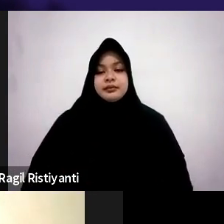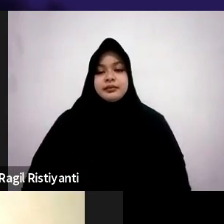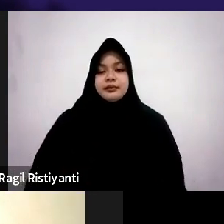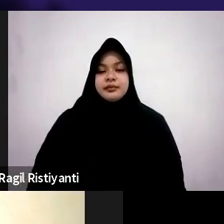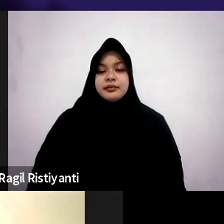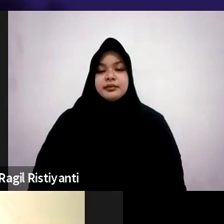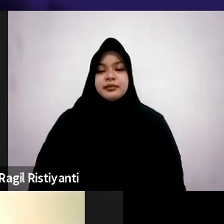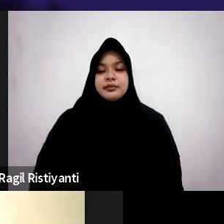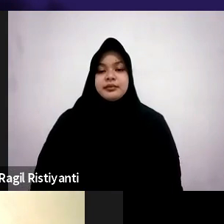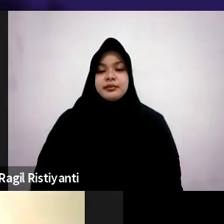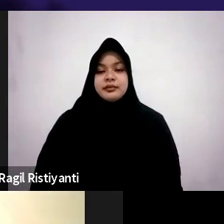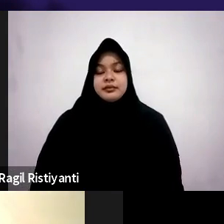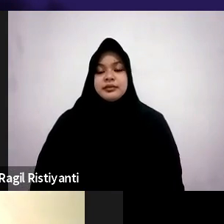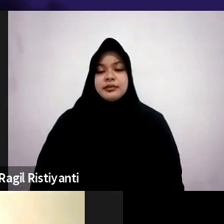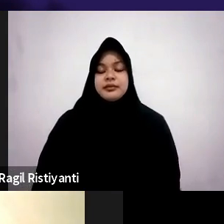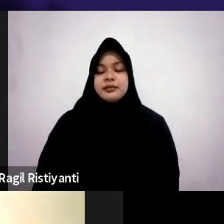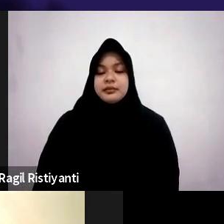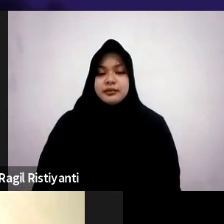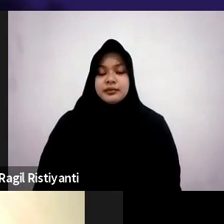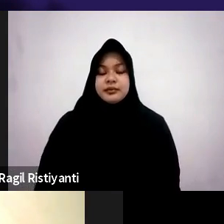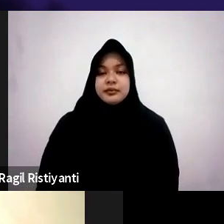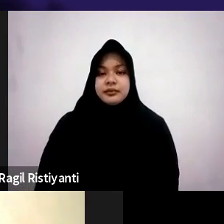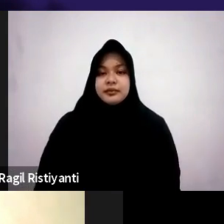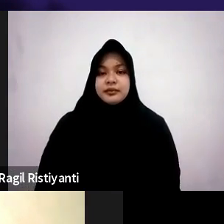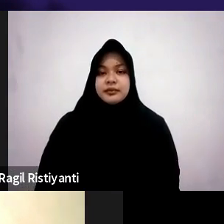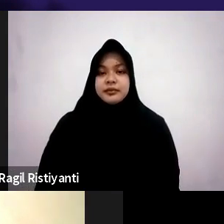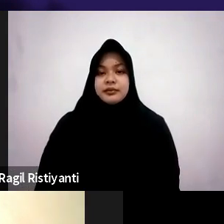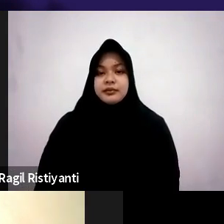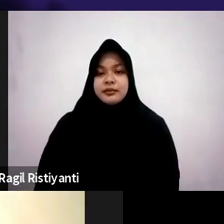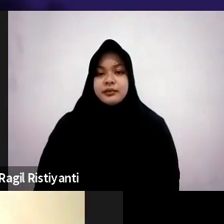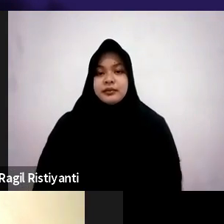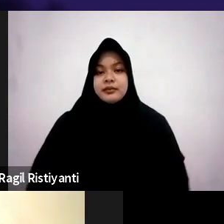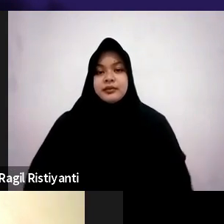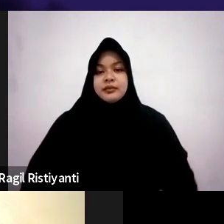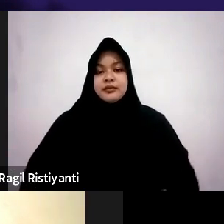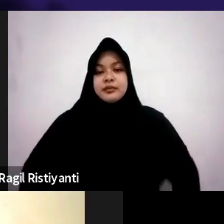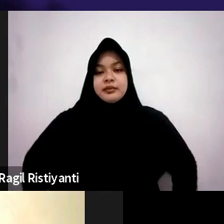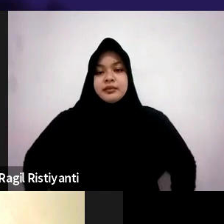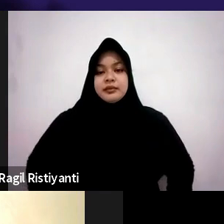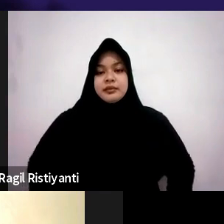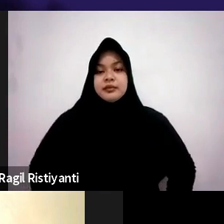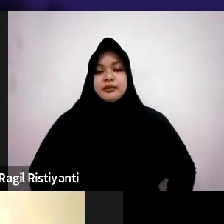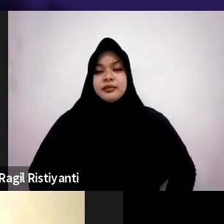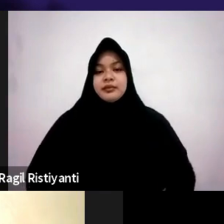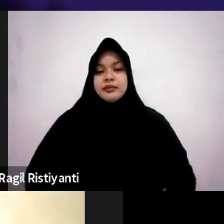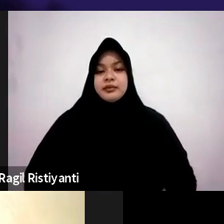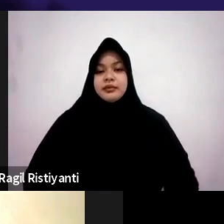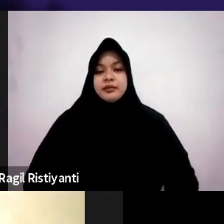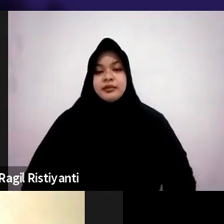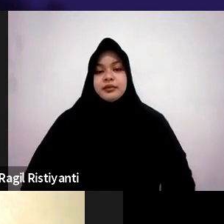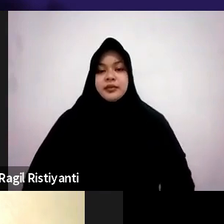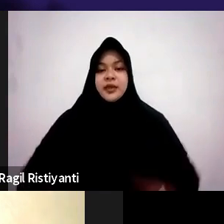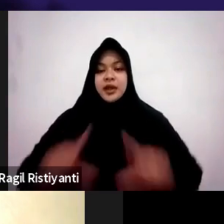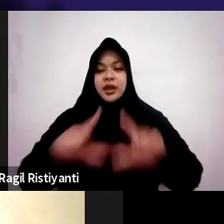makam roam lalu ABS sudah Anthony Apakah jadi akan